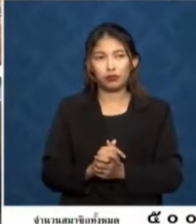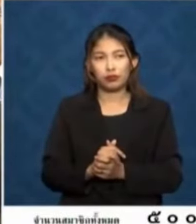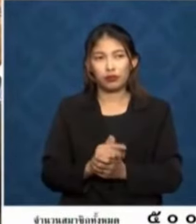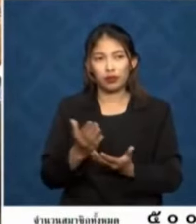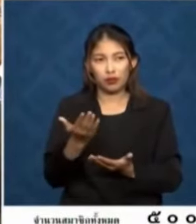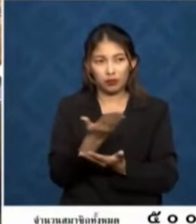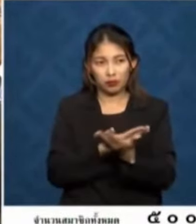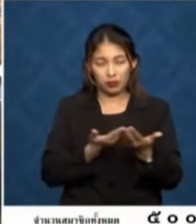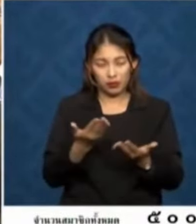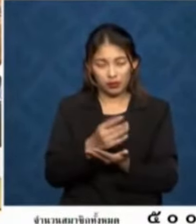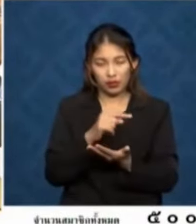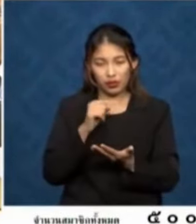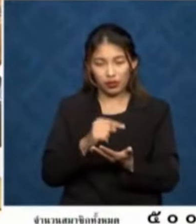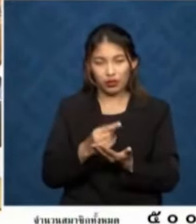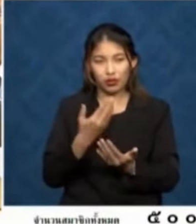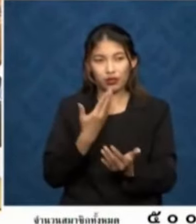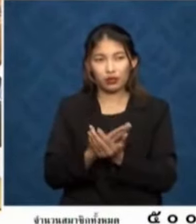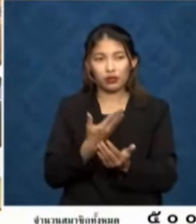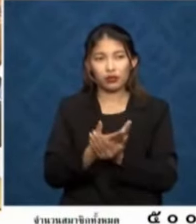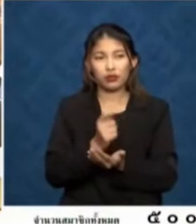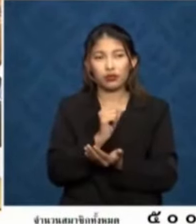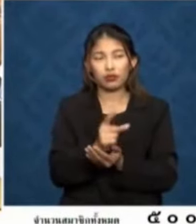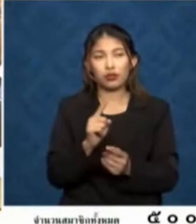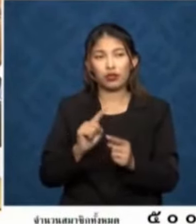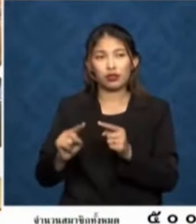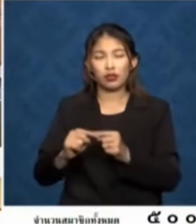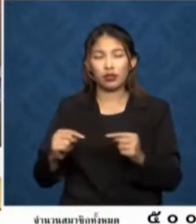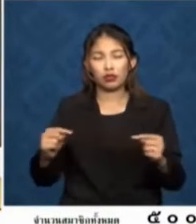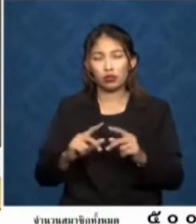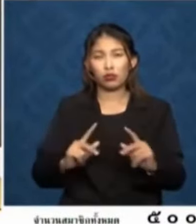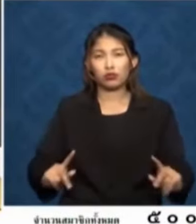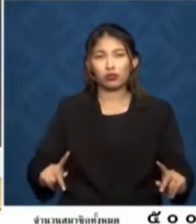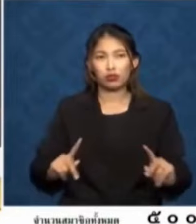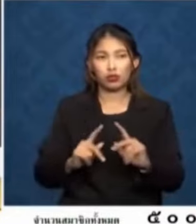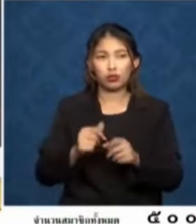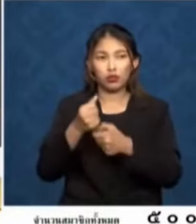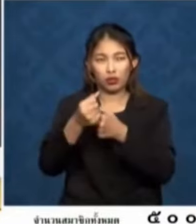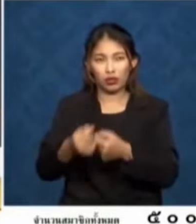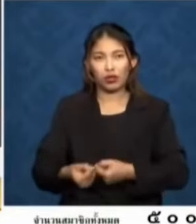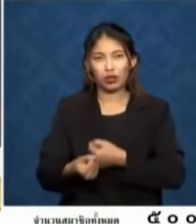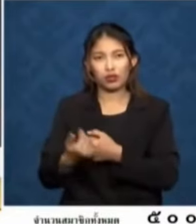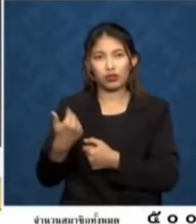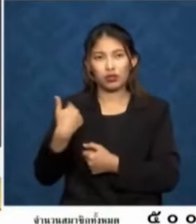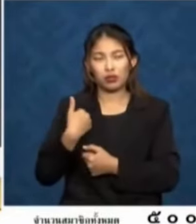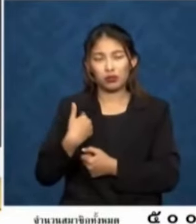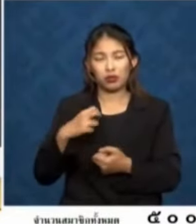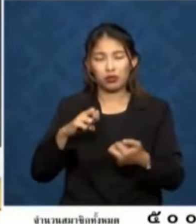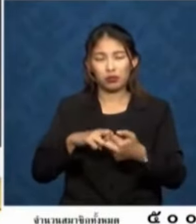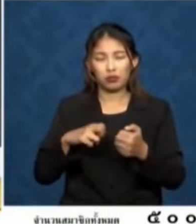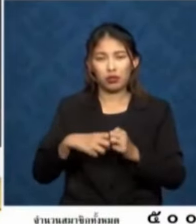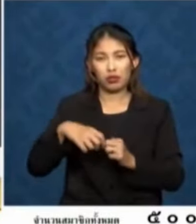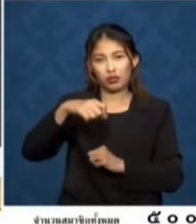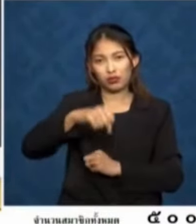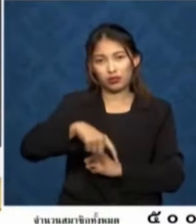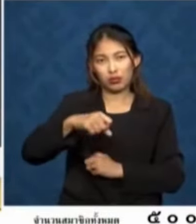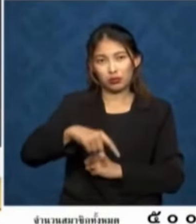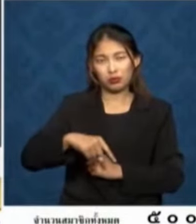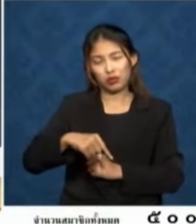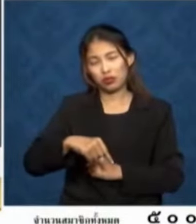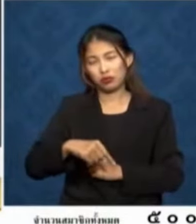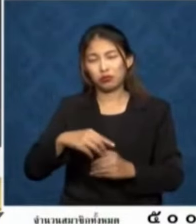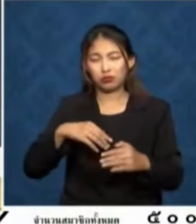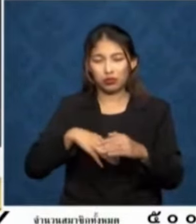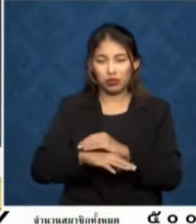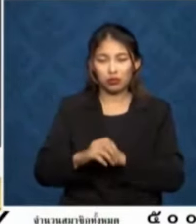พิจารณางบประมาณรายจ่ายของกระทรวงเกษตรและสหกรณ์ดิฉันพบความทับซ้อนกันซ่อนเงื่อน